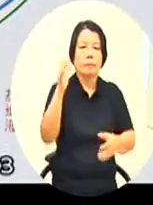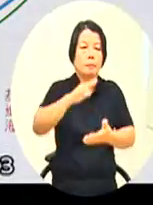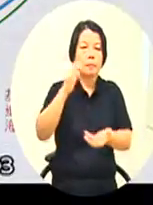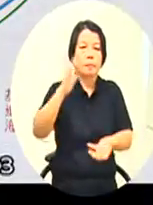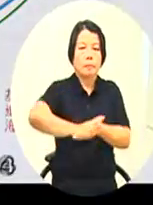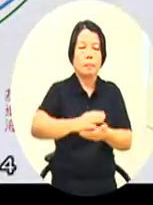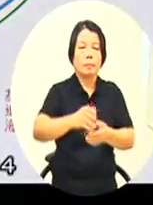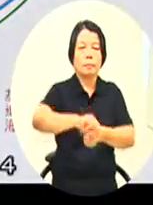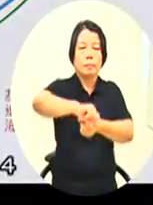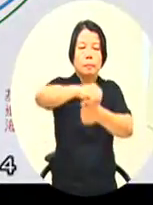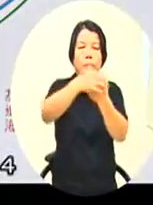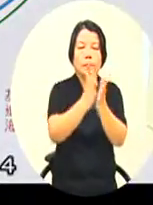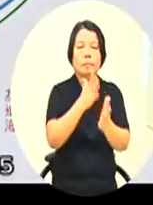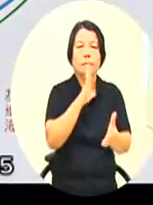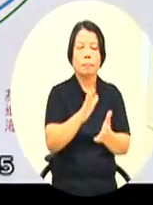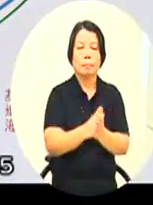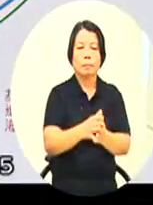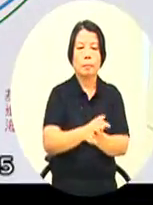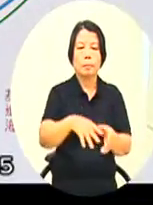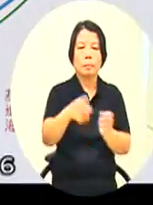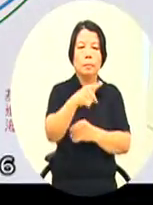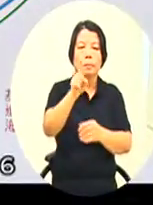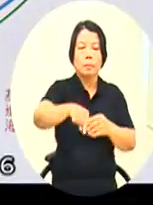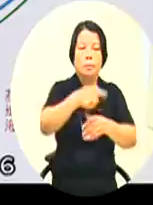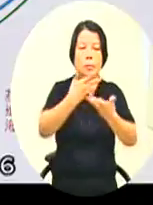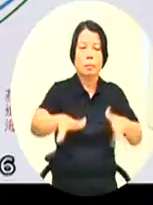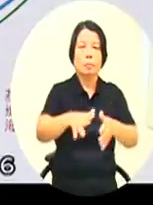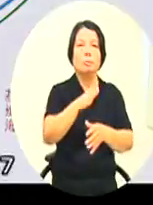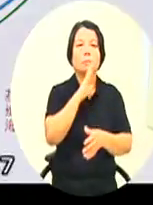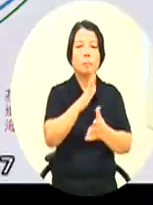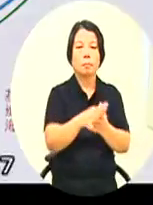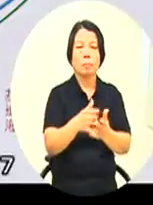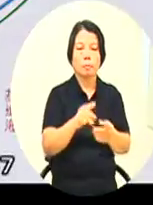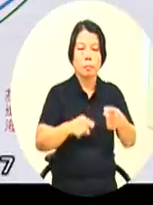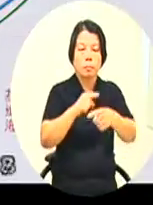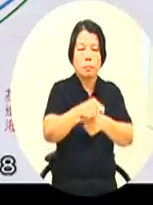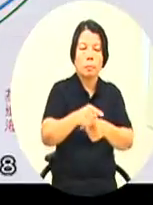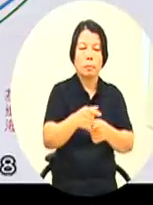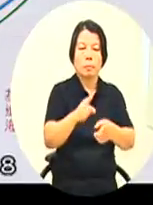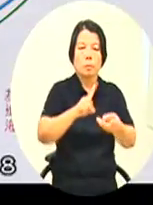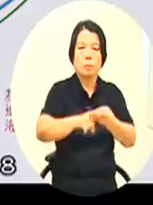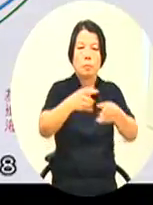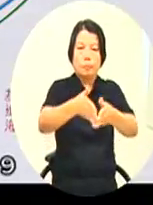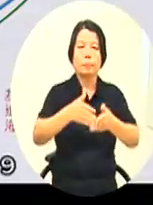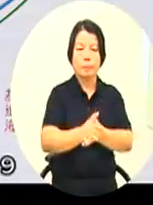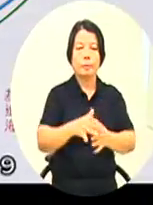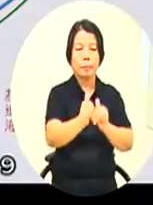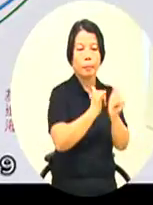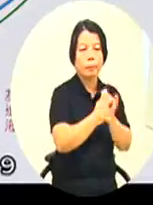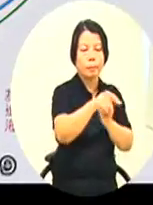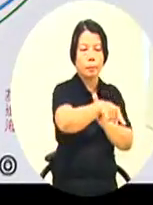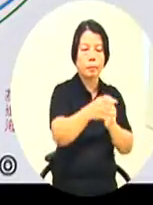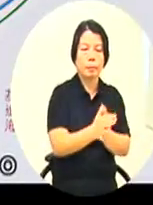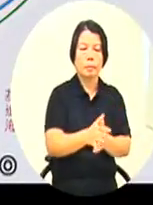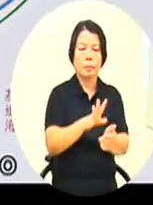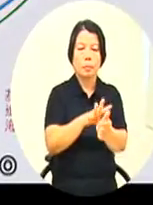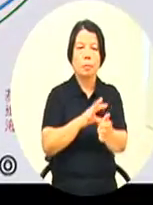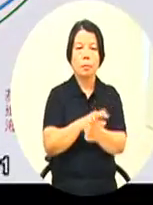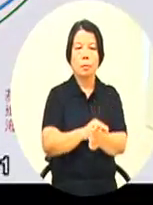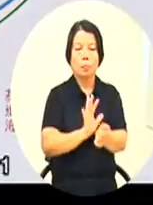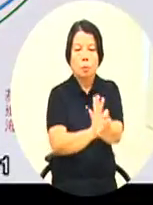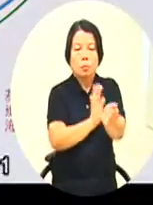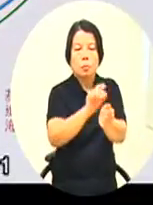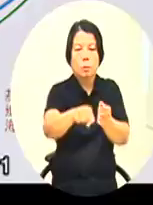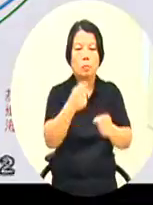经达到1067了，但是我们还是跟军医平台几个主要的民间推动摩克斯学习的平台做